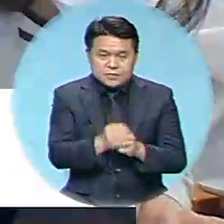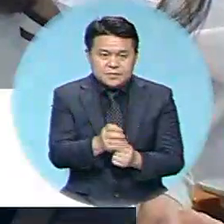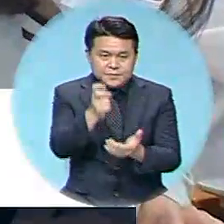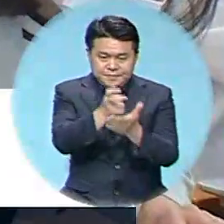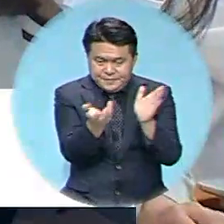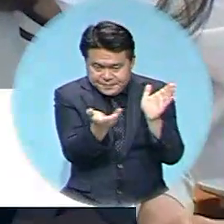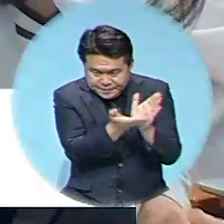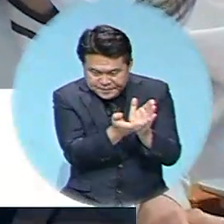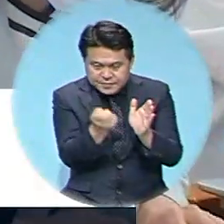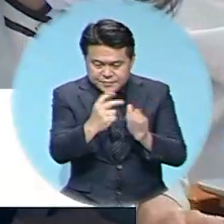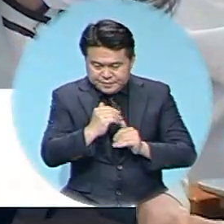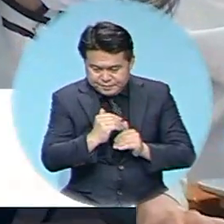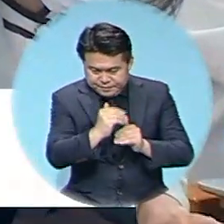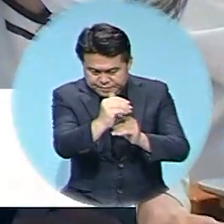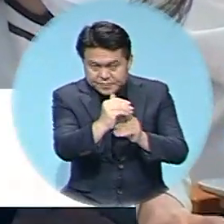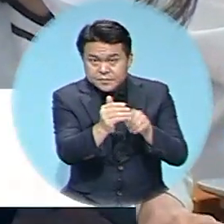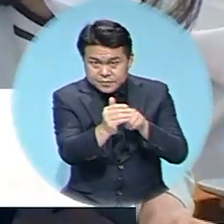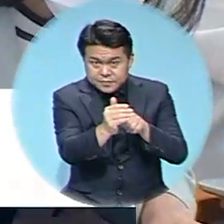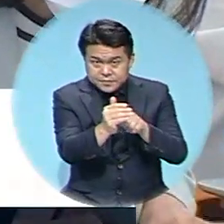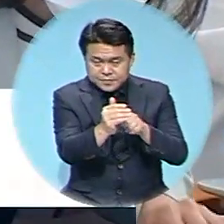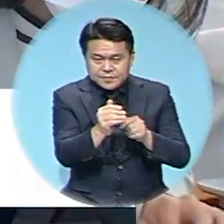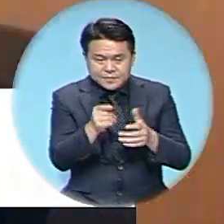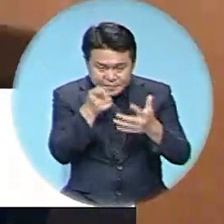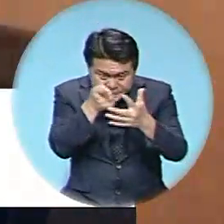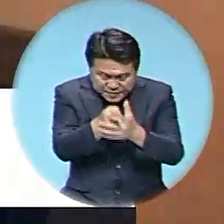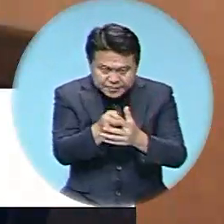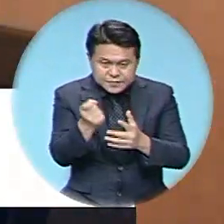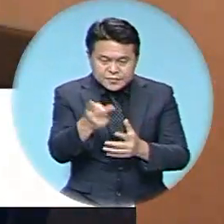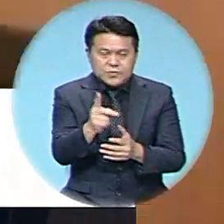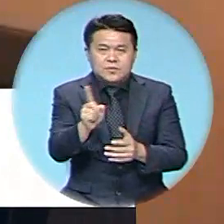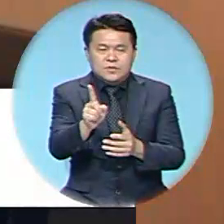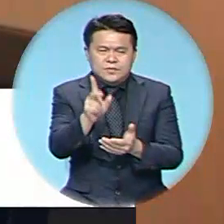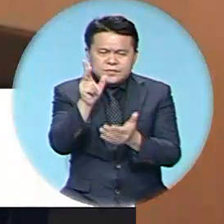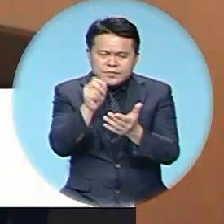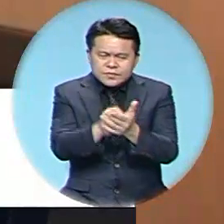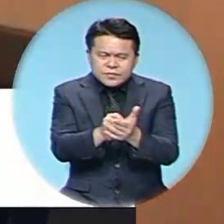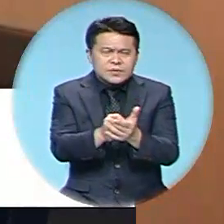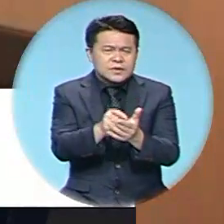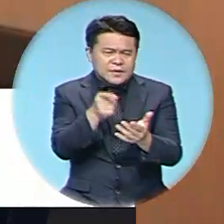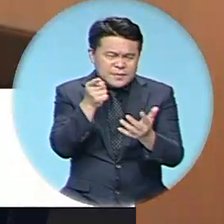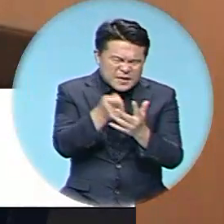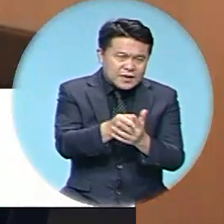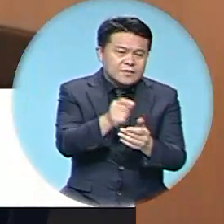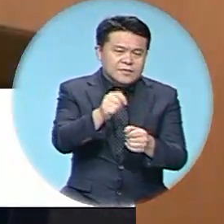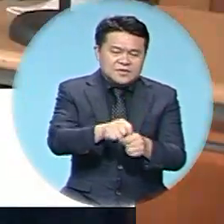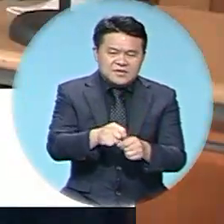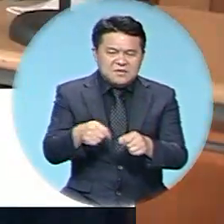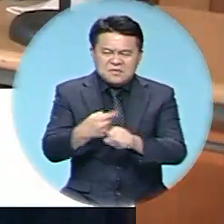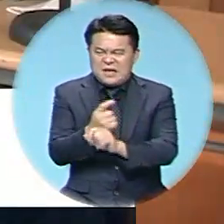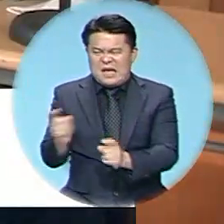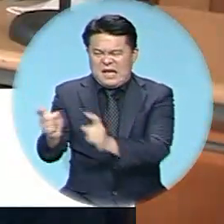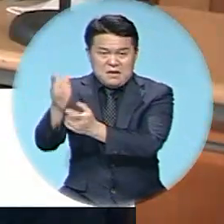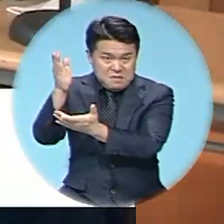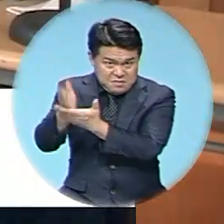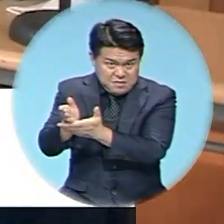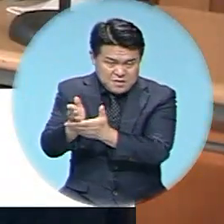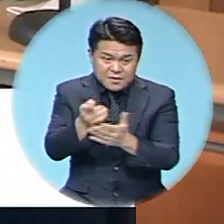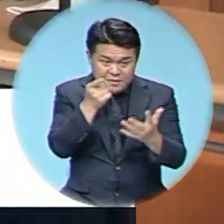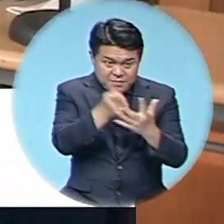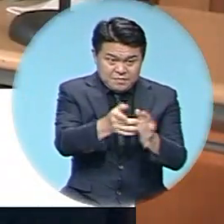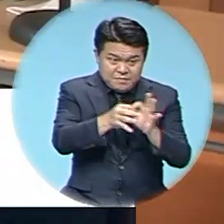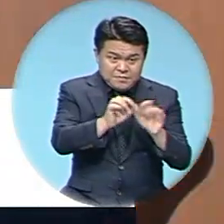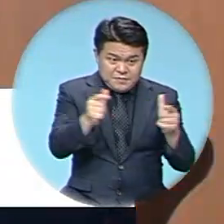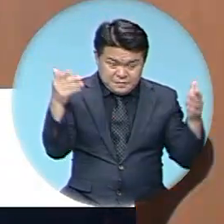적법하고 합리적인 절차에 따라 과정을 밝혀주고 본질이 아닌 문제에 논점을 흐리지 않고 밝혀진 진실에 대해 함께